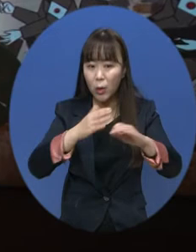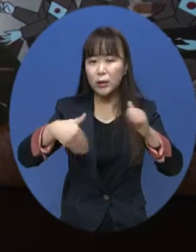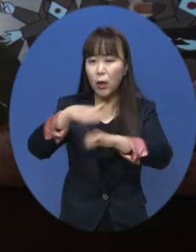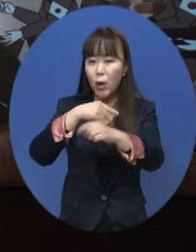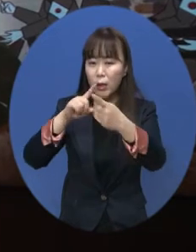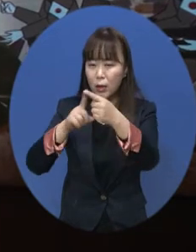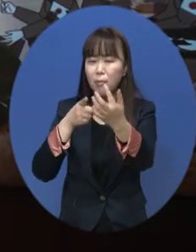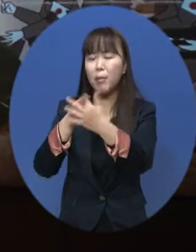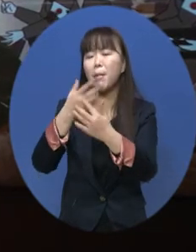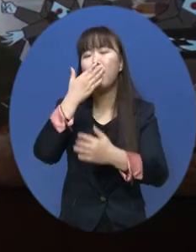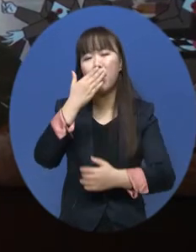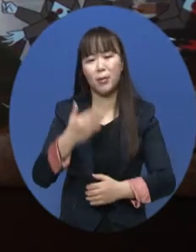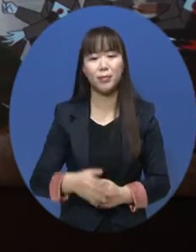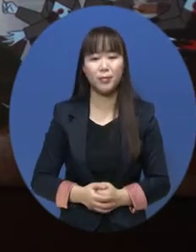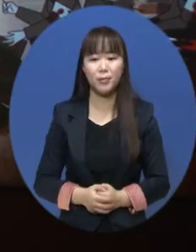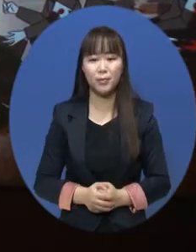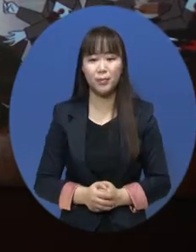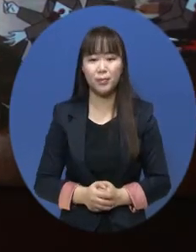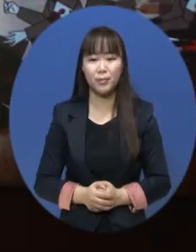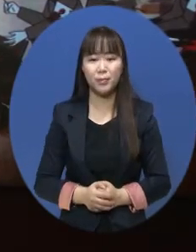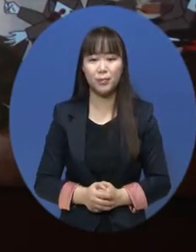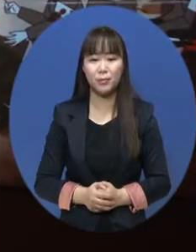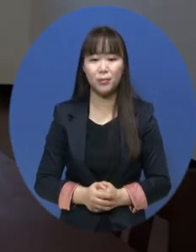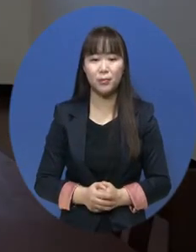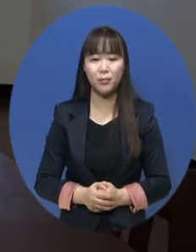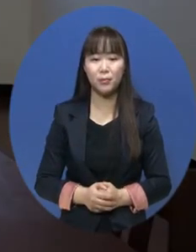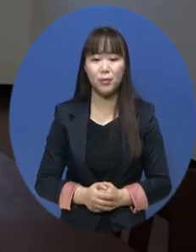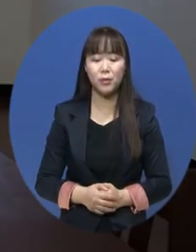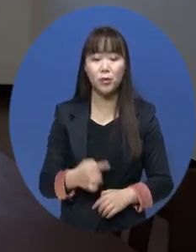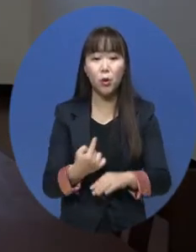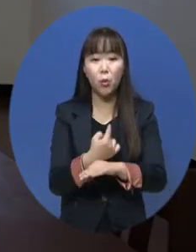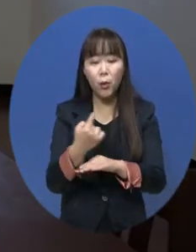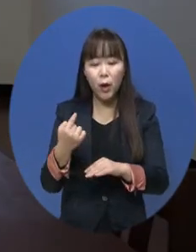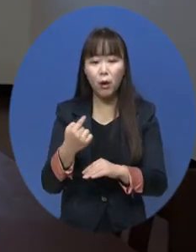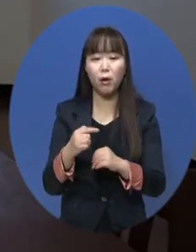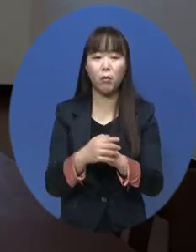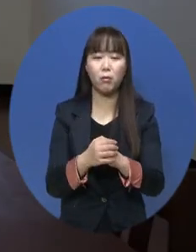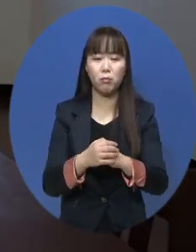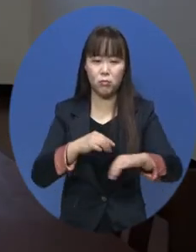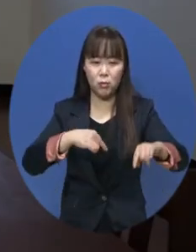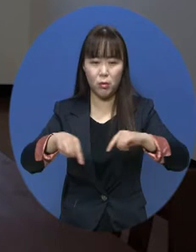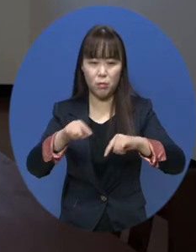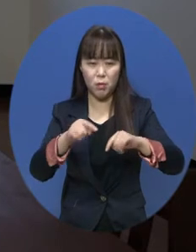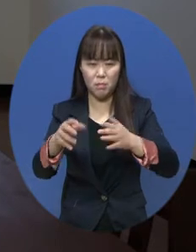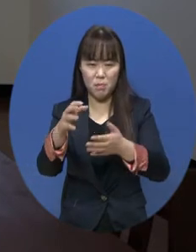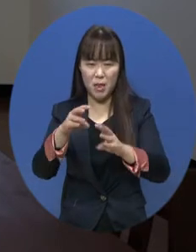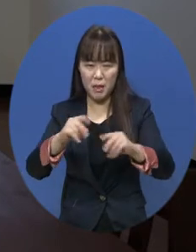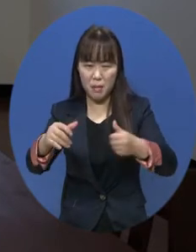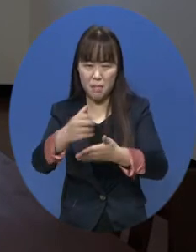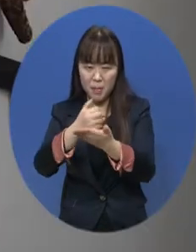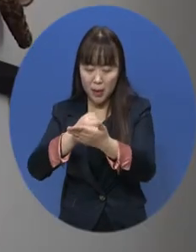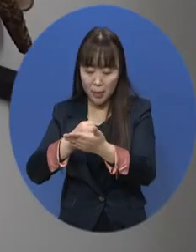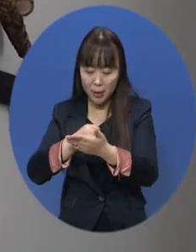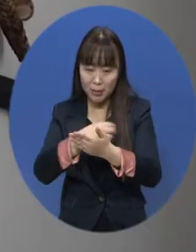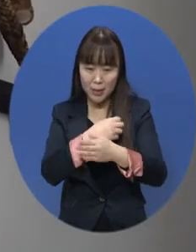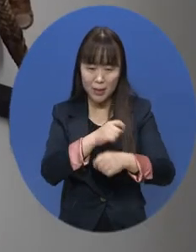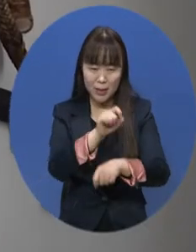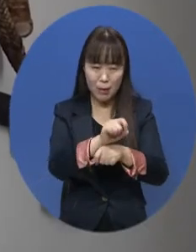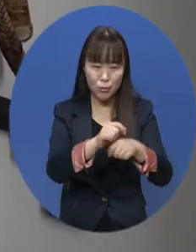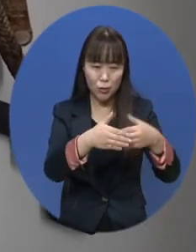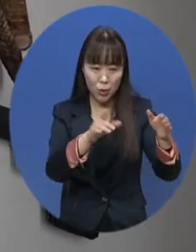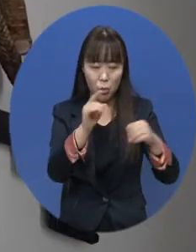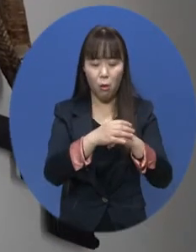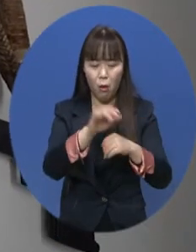시대상을 파악할 수 있도록 했습니다. 이 밖에도 총독부 토지 수탈에 앞장섰던 면사무소와 죄 없는